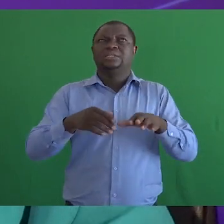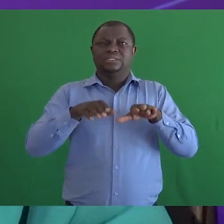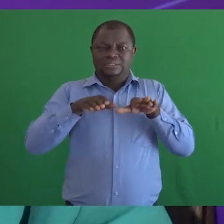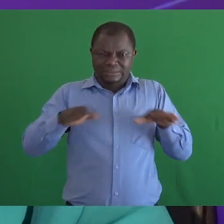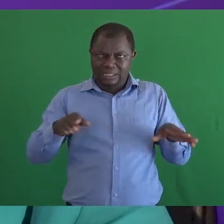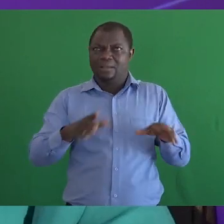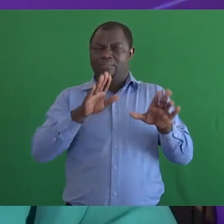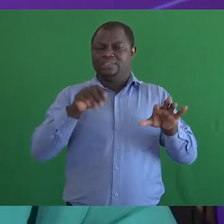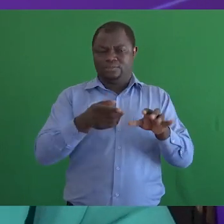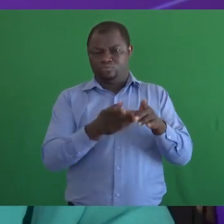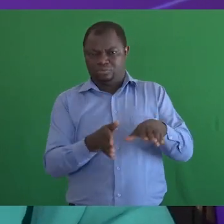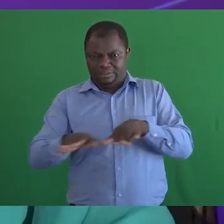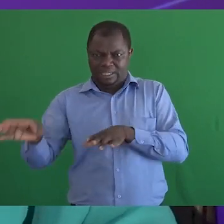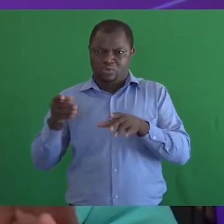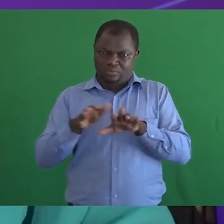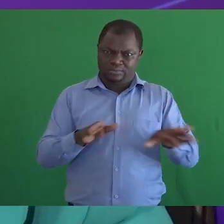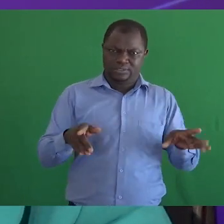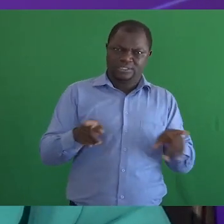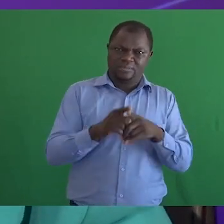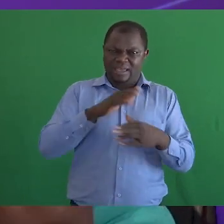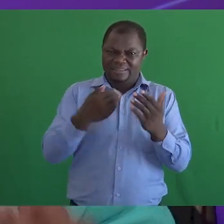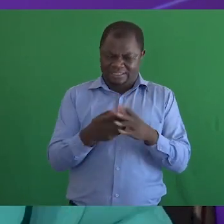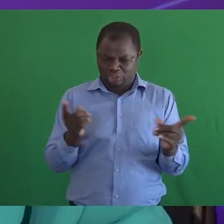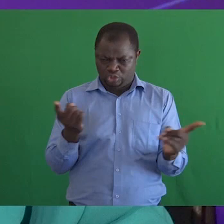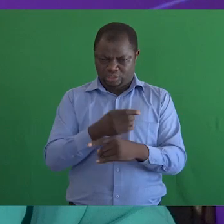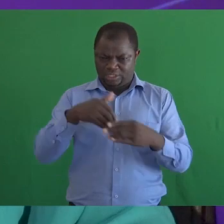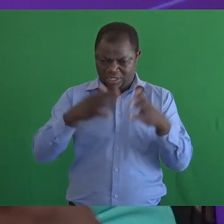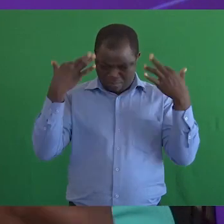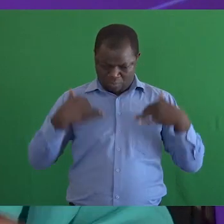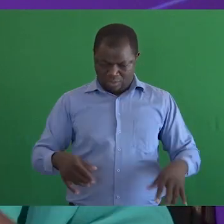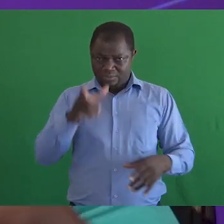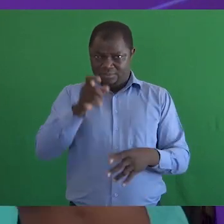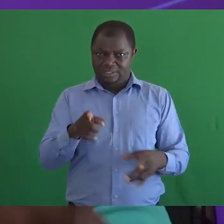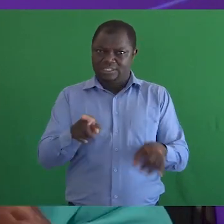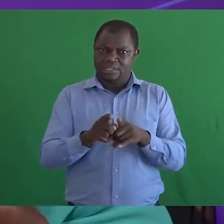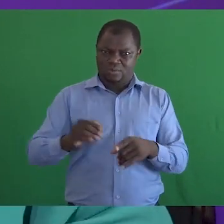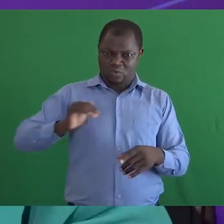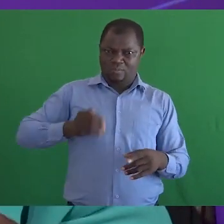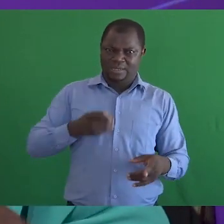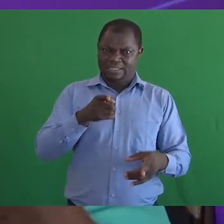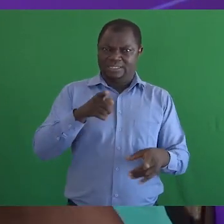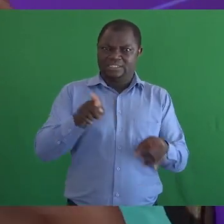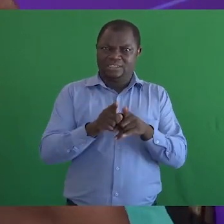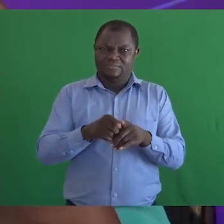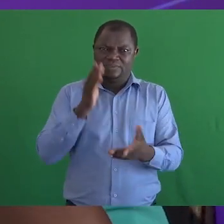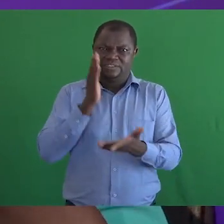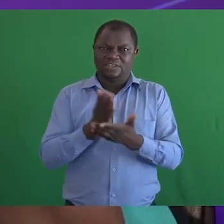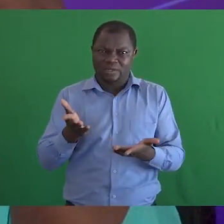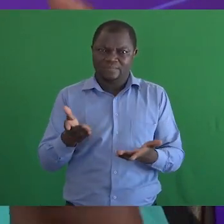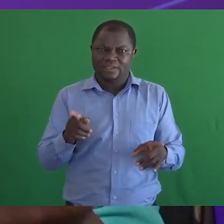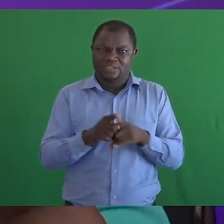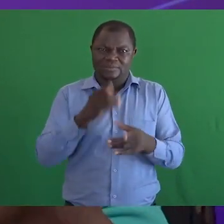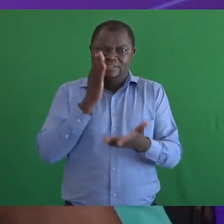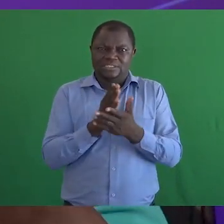hapana zvinochinja hongu zvinochinja zvinenge zviripo pamuviri wemunhu sekuti nhengo yechikadzi inobva yatanga